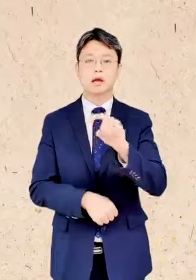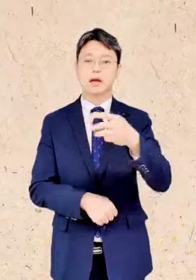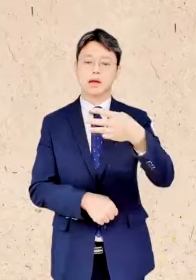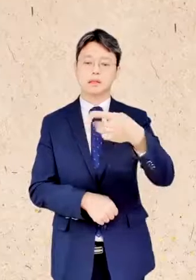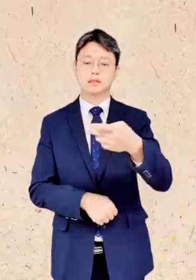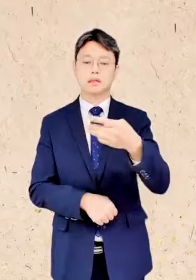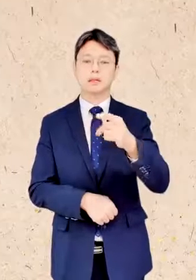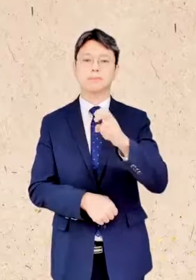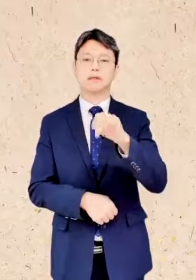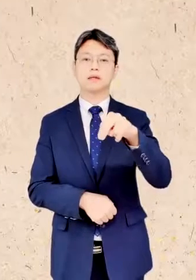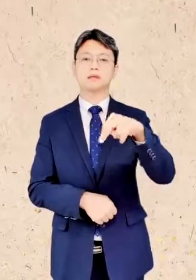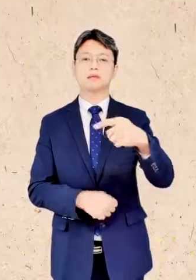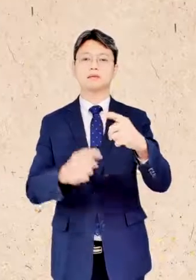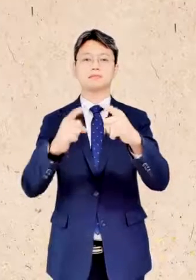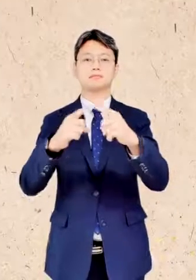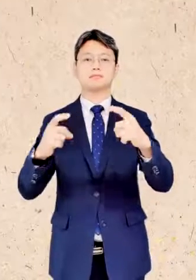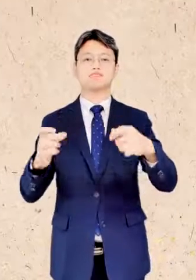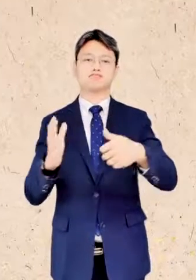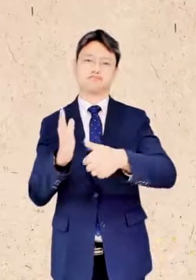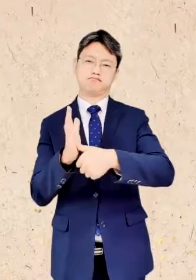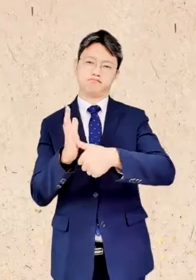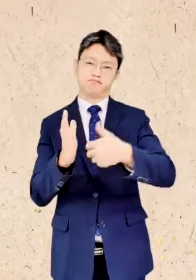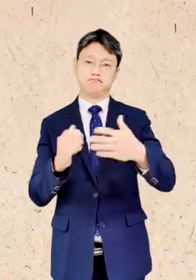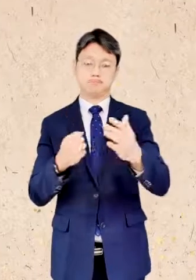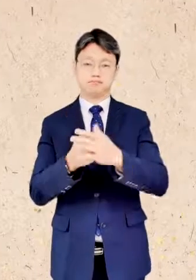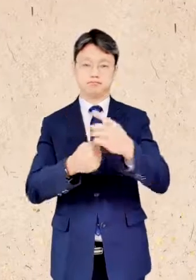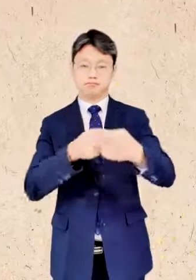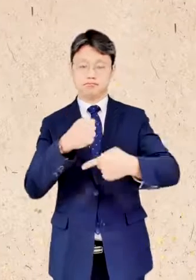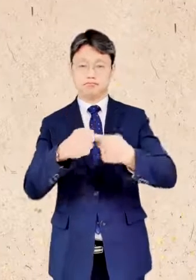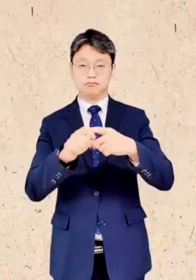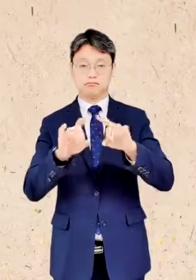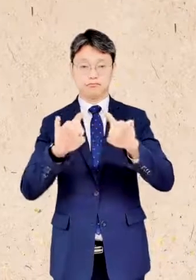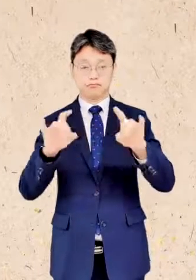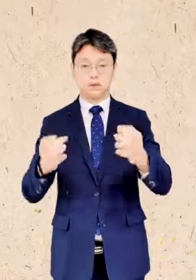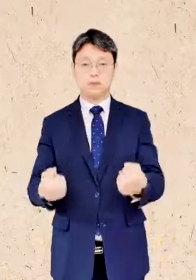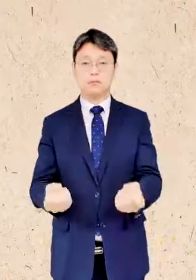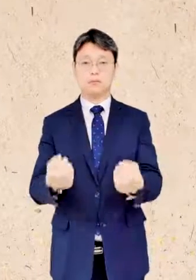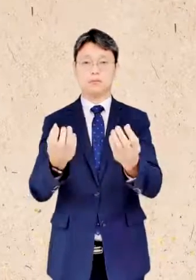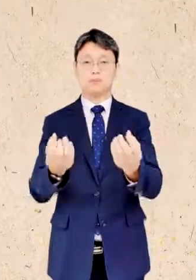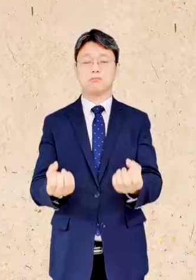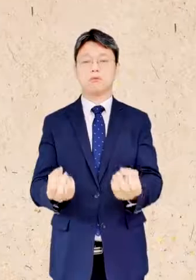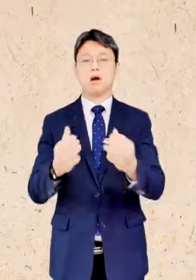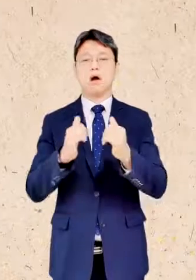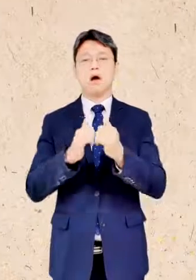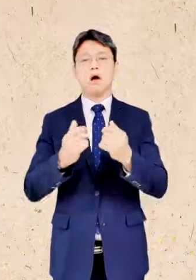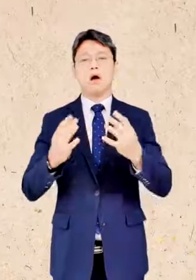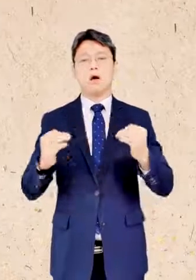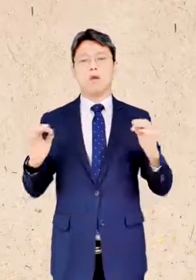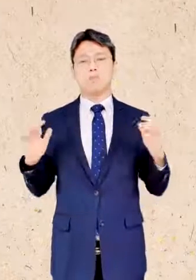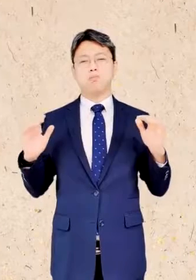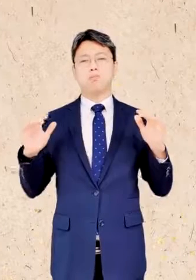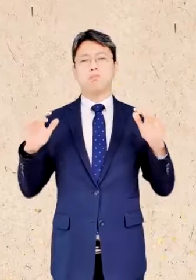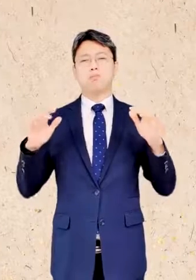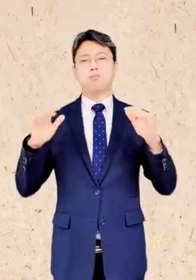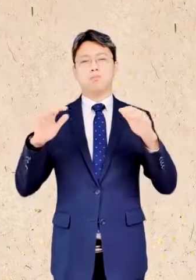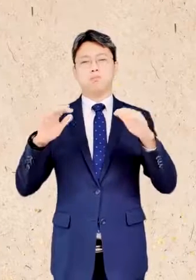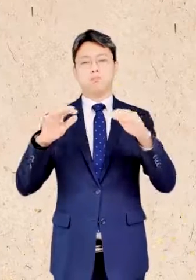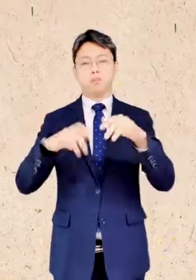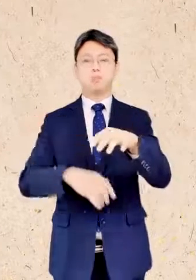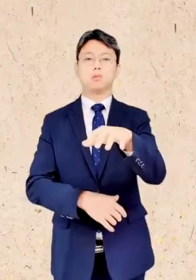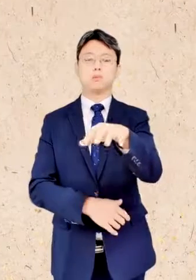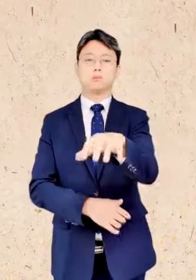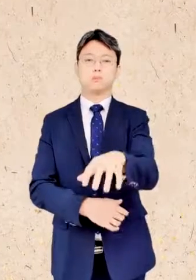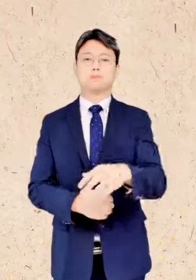에베소는 아르테미스 신전으로 유명한 도시죠. 매년 열리는 아르테미시아 축전에 참석하기 위해 많은